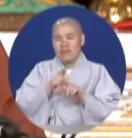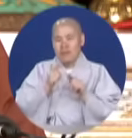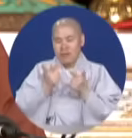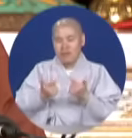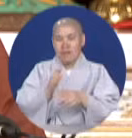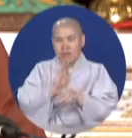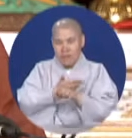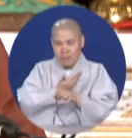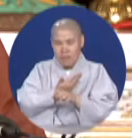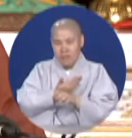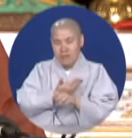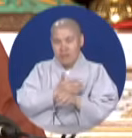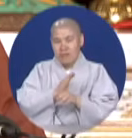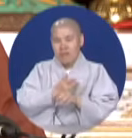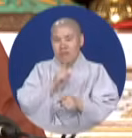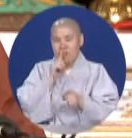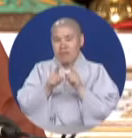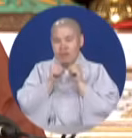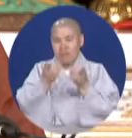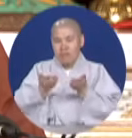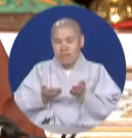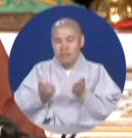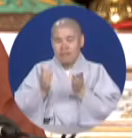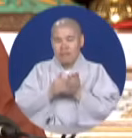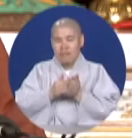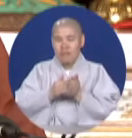그건 잘못된 거다 이렇게 말씀하시.